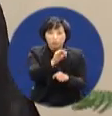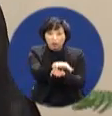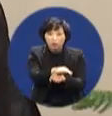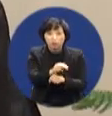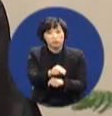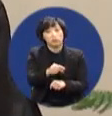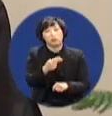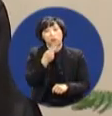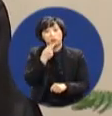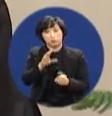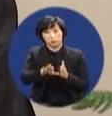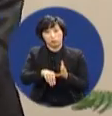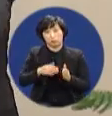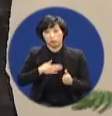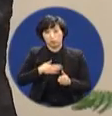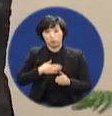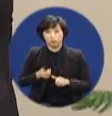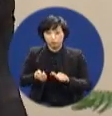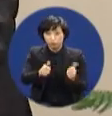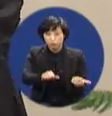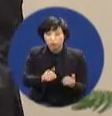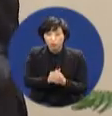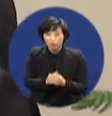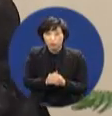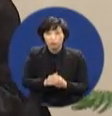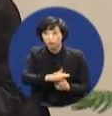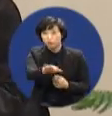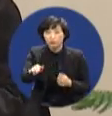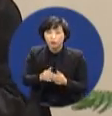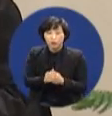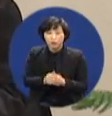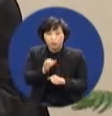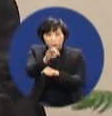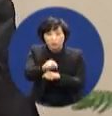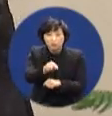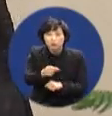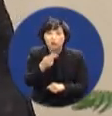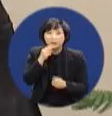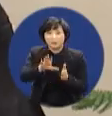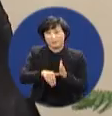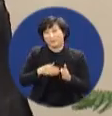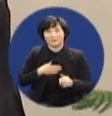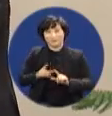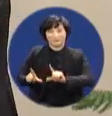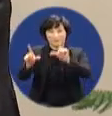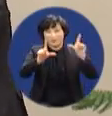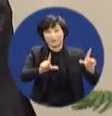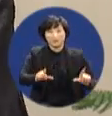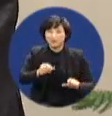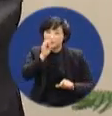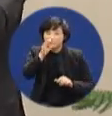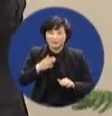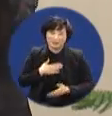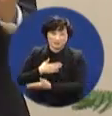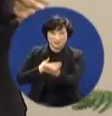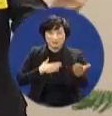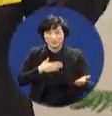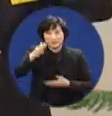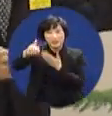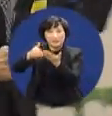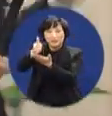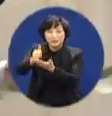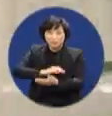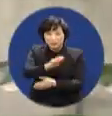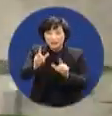내가 죽잖아. 돈 주고 사는 그거 없으면 내가 못 살잖아. 그러니까 나와 여러분들은 하나님이 우리가 살 수